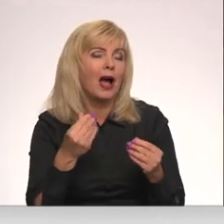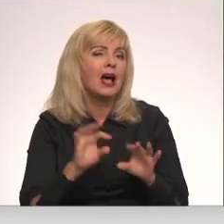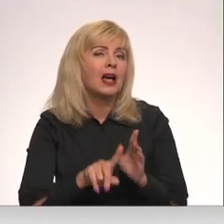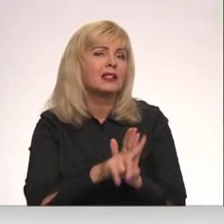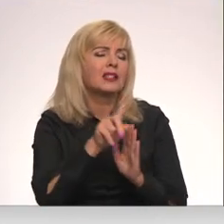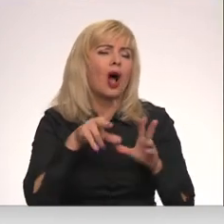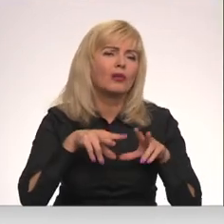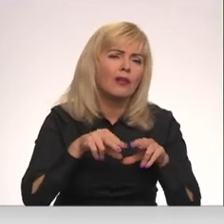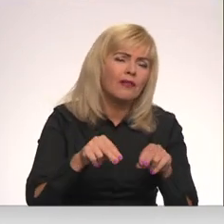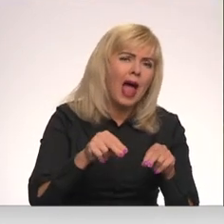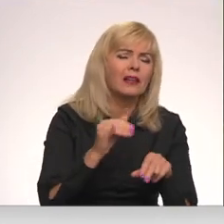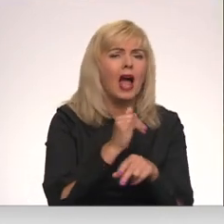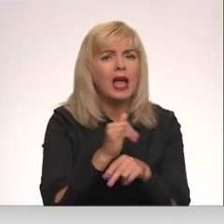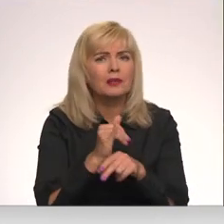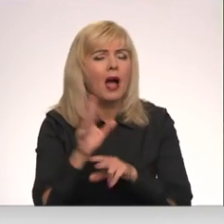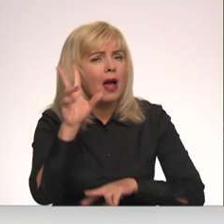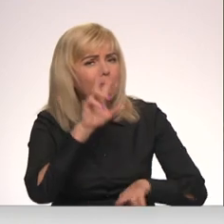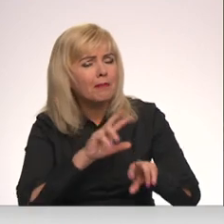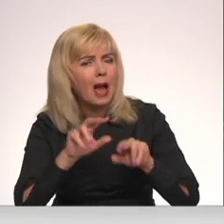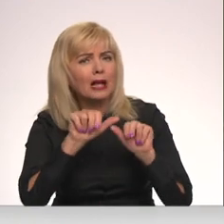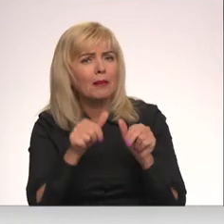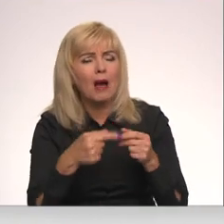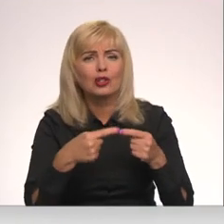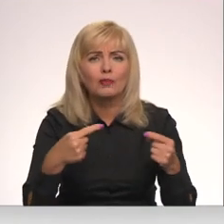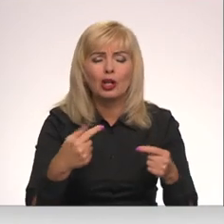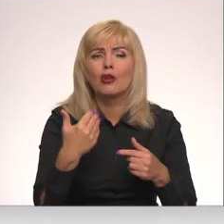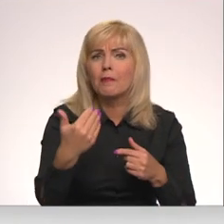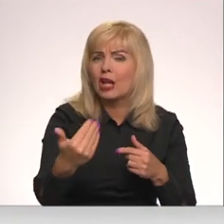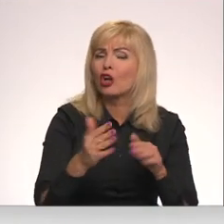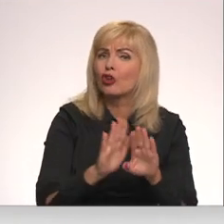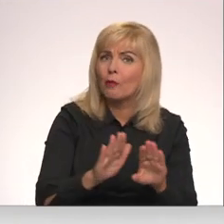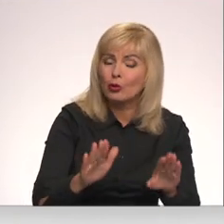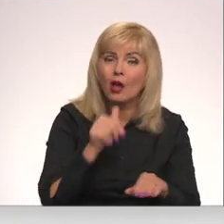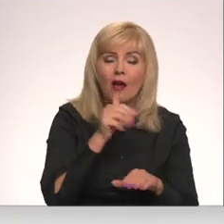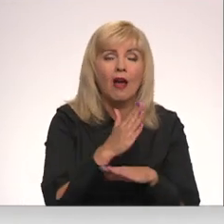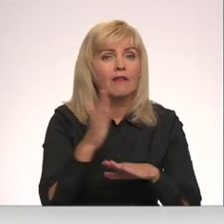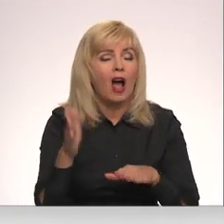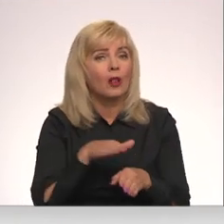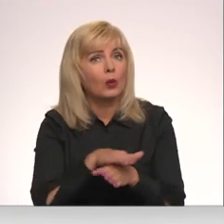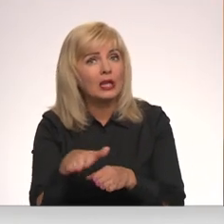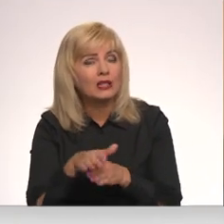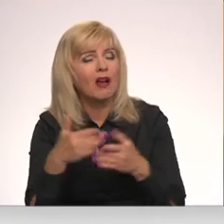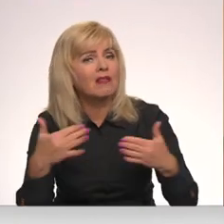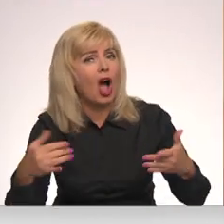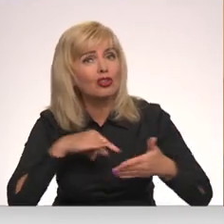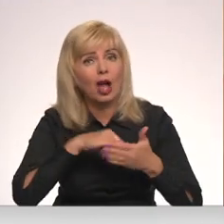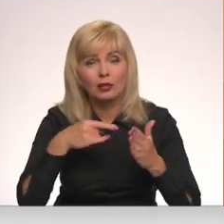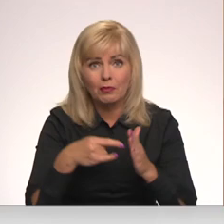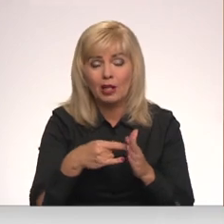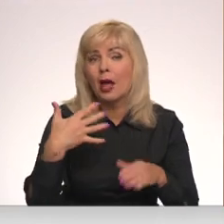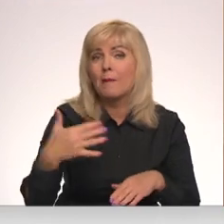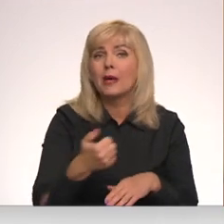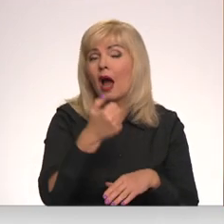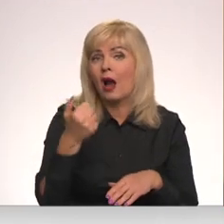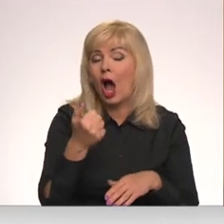neskaitāmas ekspedīcijas, meklējot mākslas priekšmetus topošiem interjēriem, bet vēlāk īstenot dažādi projekti. Arī 50.